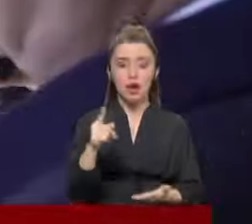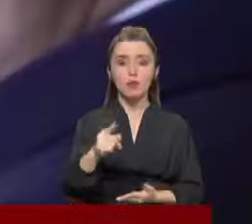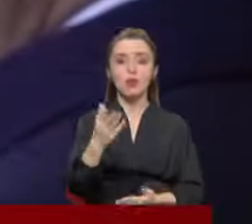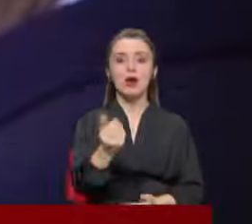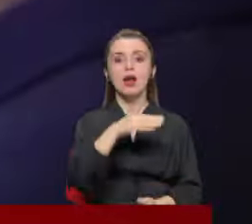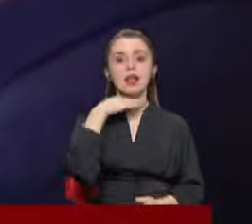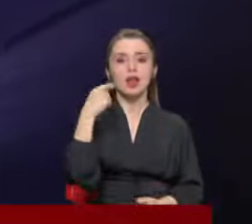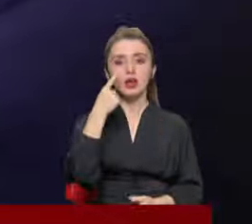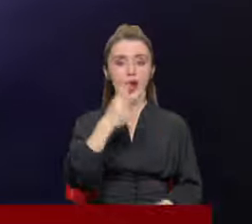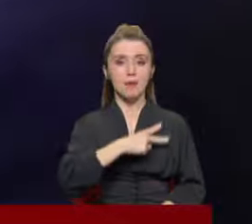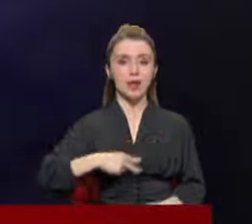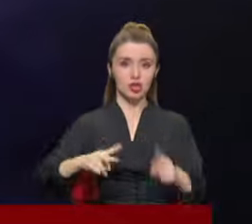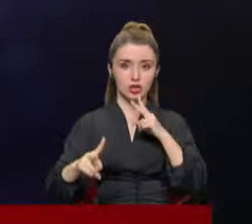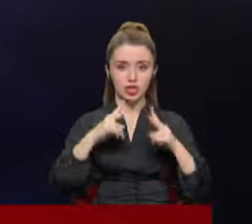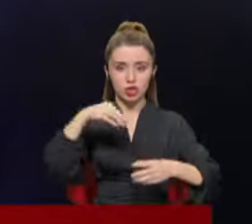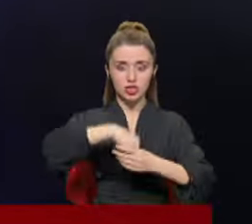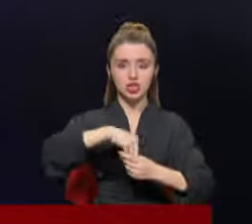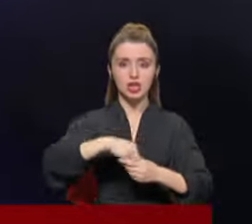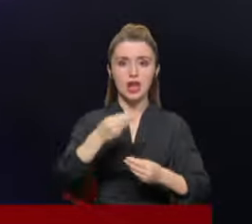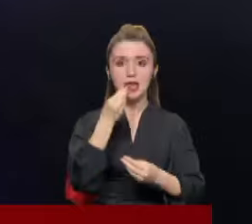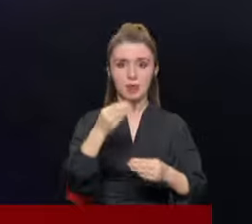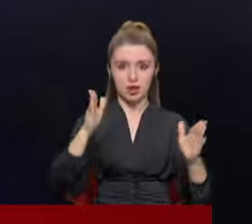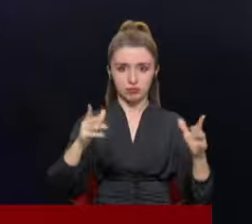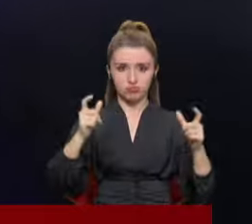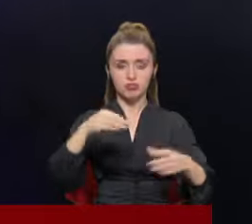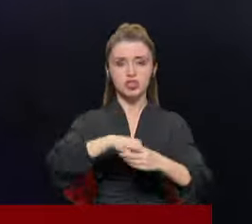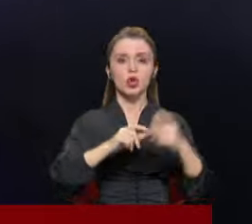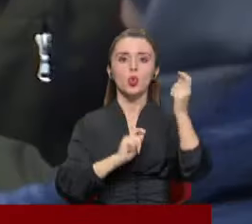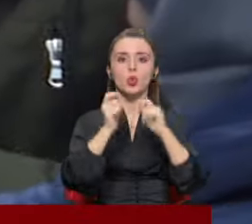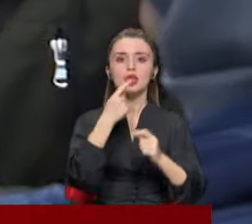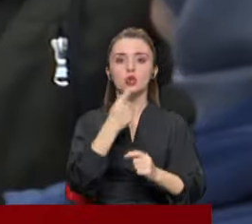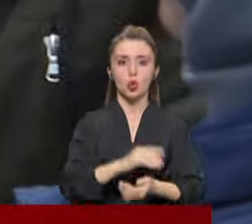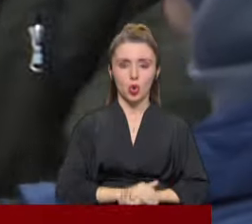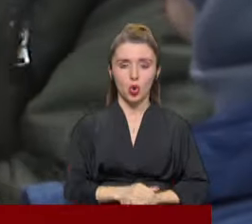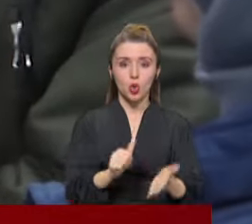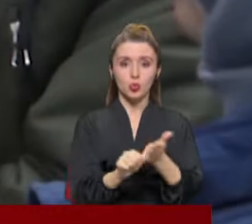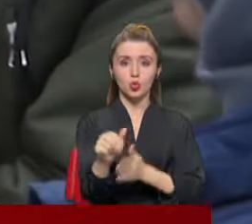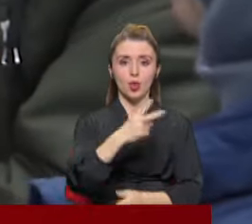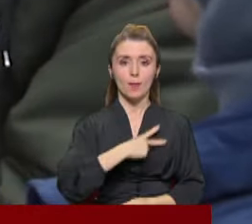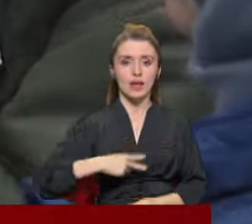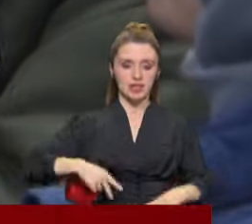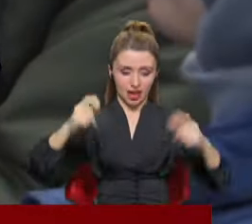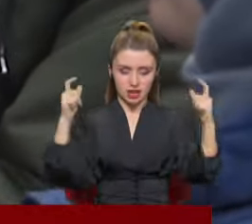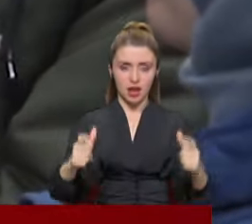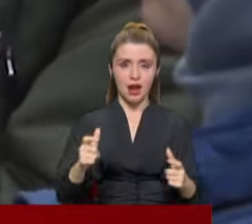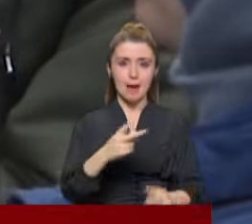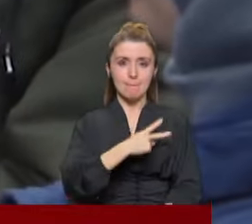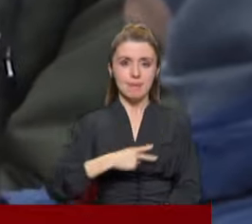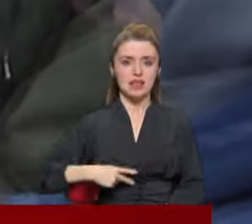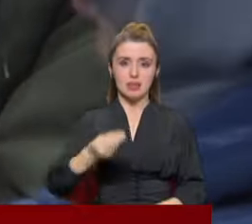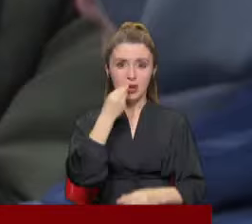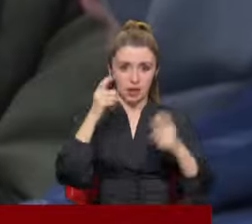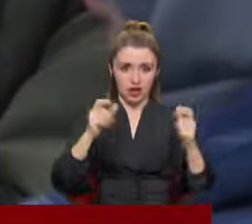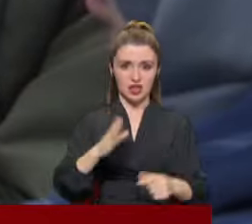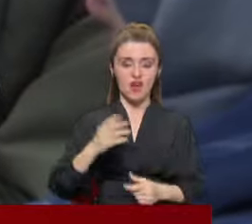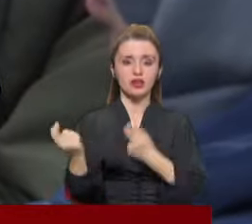etler belediyenin restoranlarında, yemekhanesinde de kullanıldı savunması yaptı. Bütün belediyenin tesisleri, belediyemizin yemekhanesi